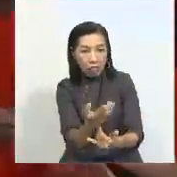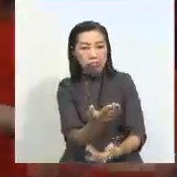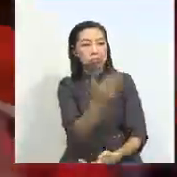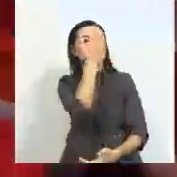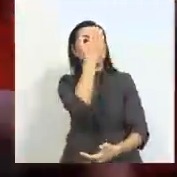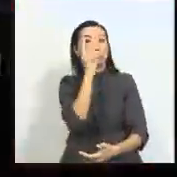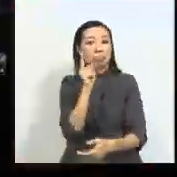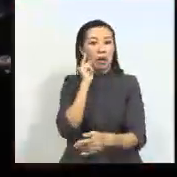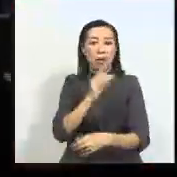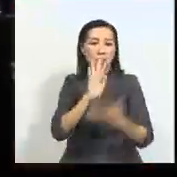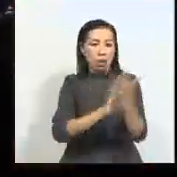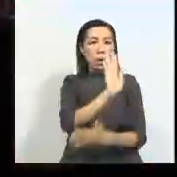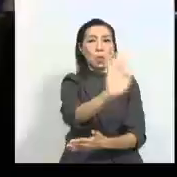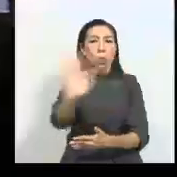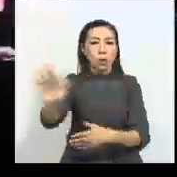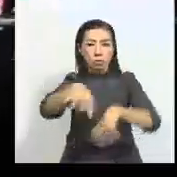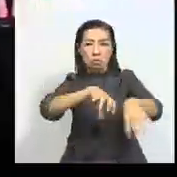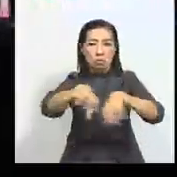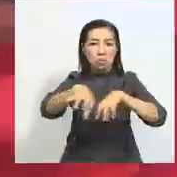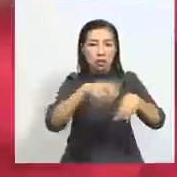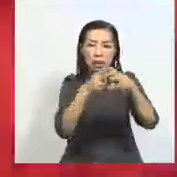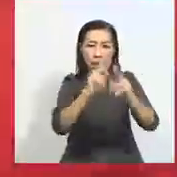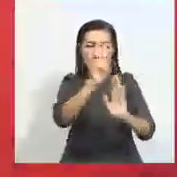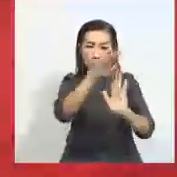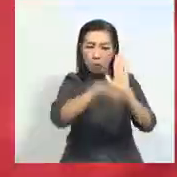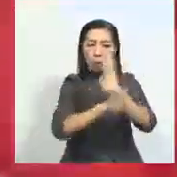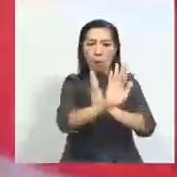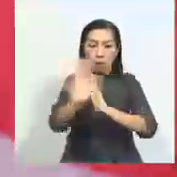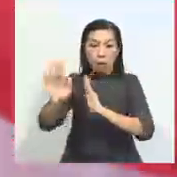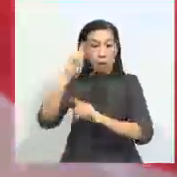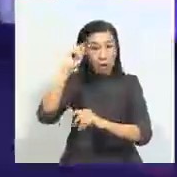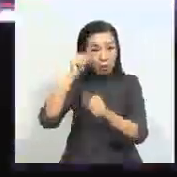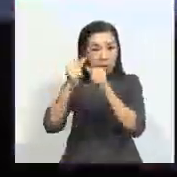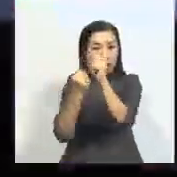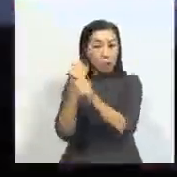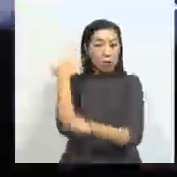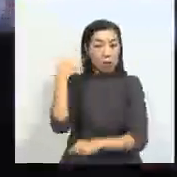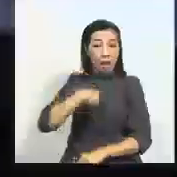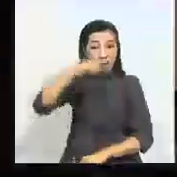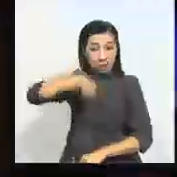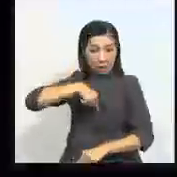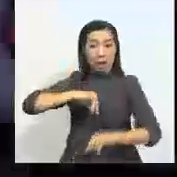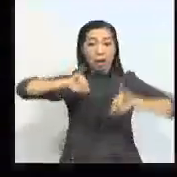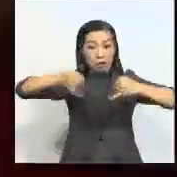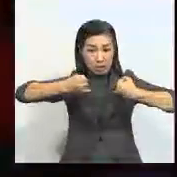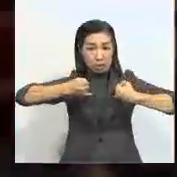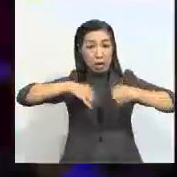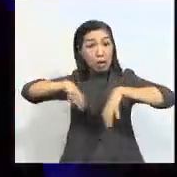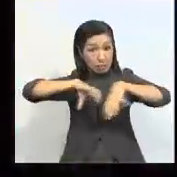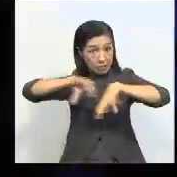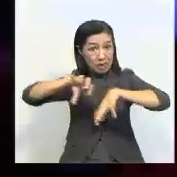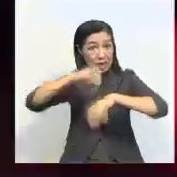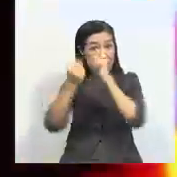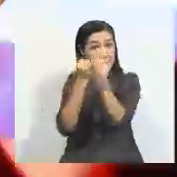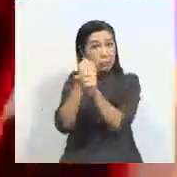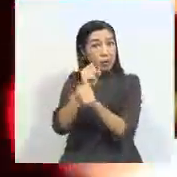ขึ้นอยู่กับประเทศเจ้าภาพในการจัดการแข่งขันถ้าจำกันได้ปีที่แล้วไทยเราก็เป็นเจ้าภาพจัดการแข่งขันแล้วครั้งหนึ่